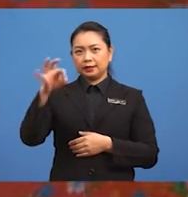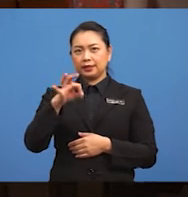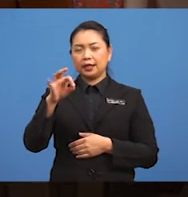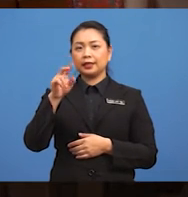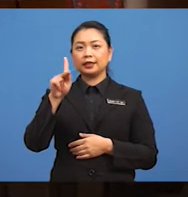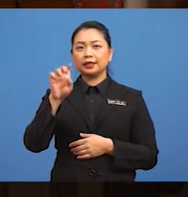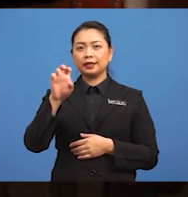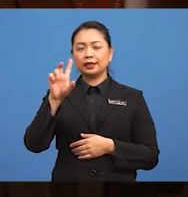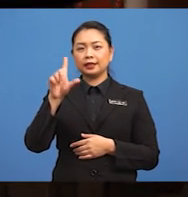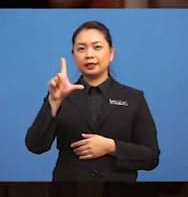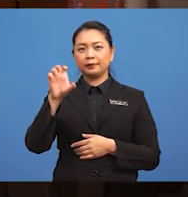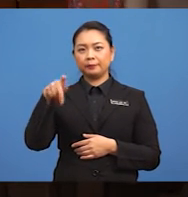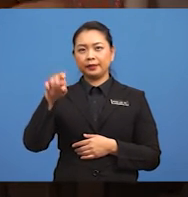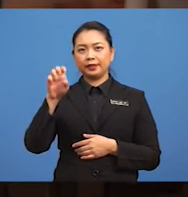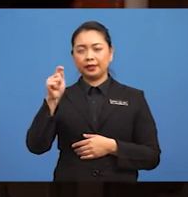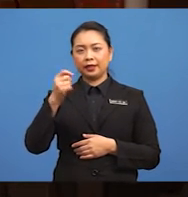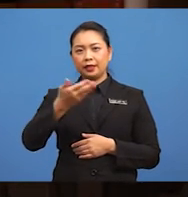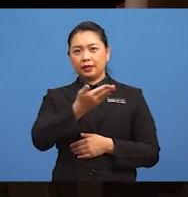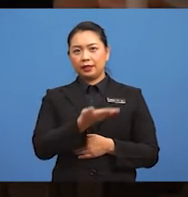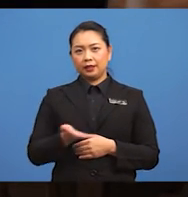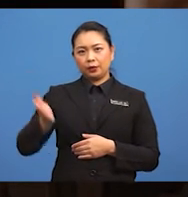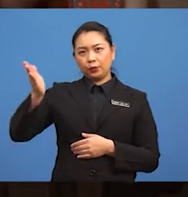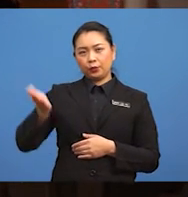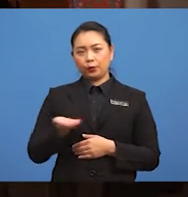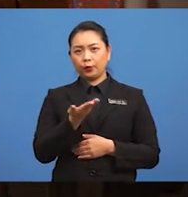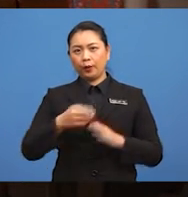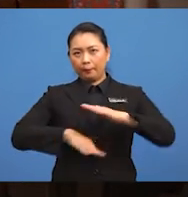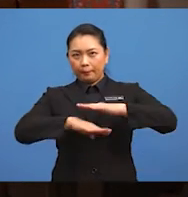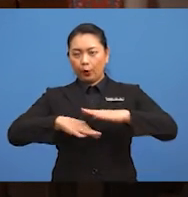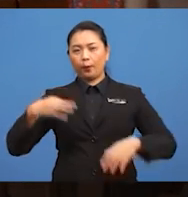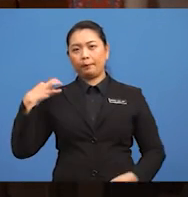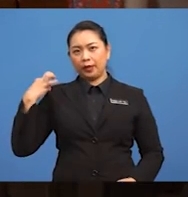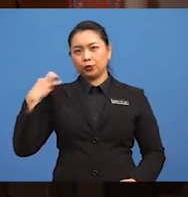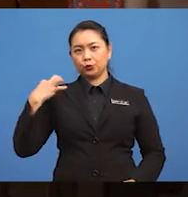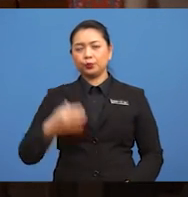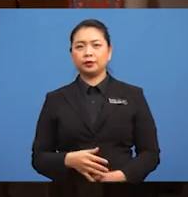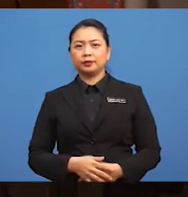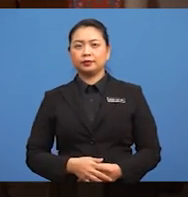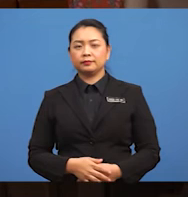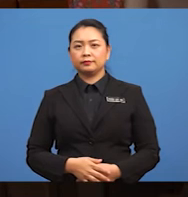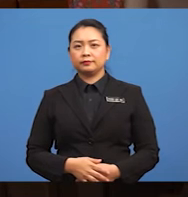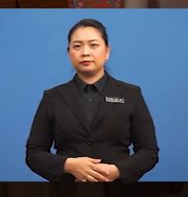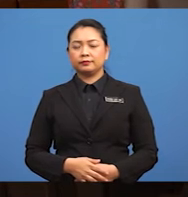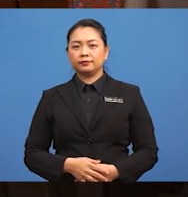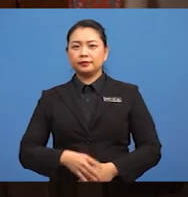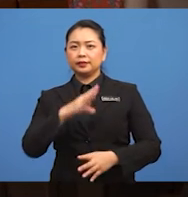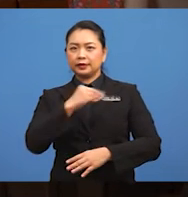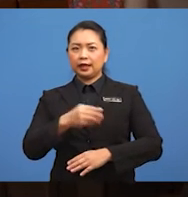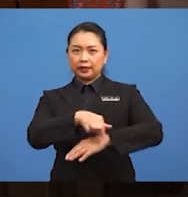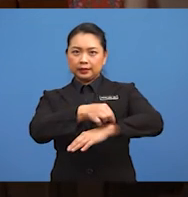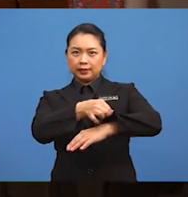kelepek melengkung di bahagian bawah baju dan juga kelepek lurus pada hujung